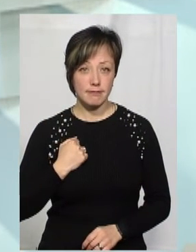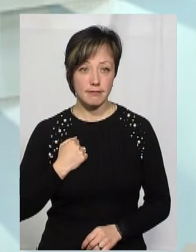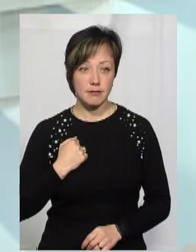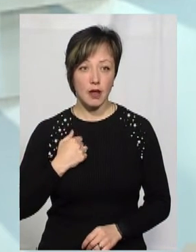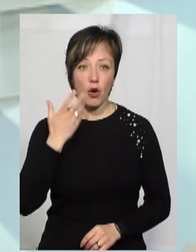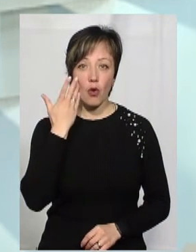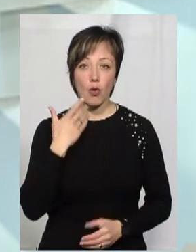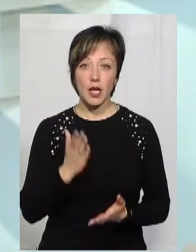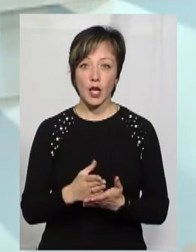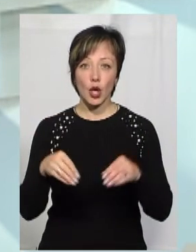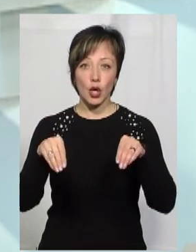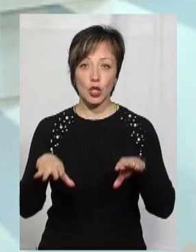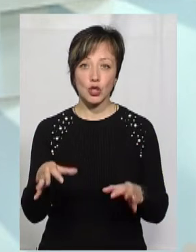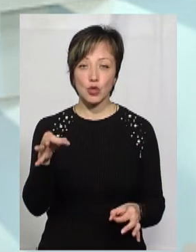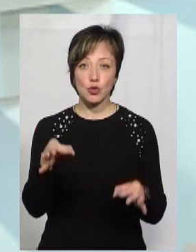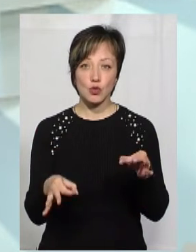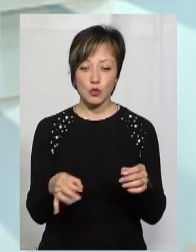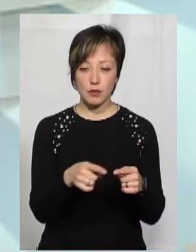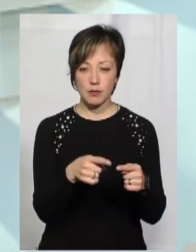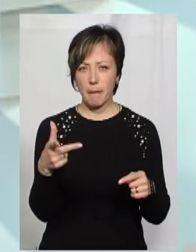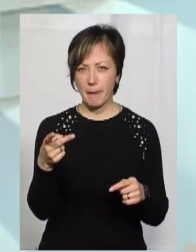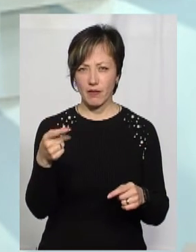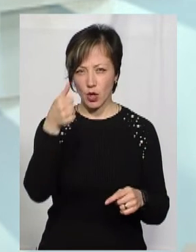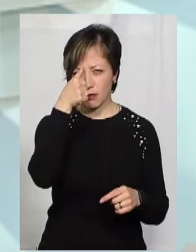жаль, вже коли є рішення суду, воно десь протягом